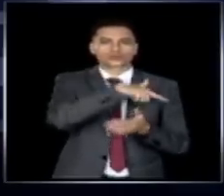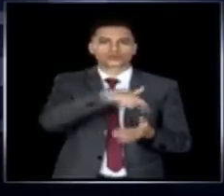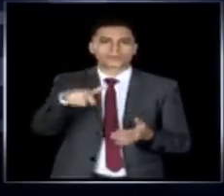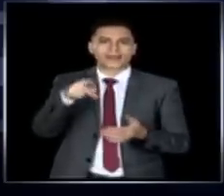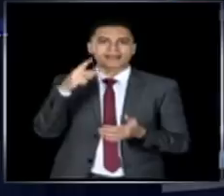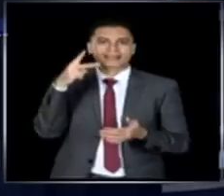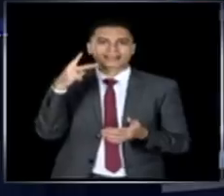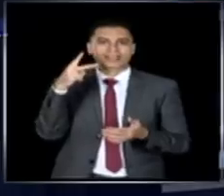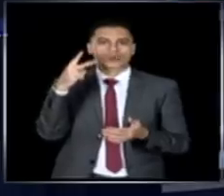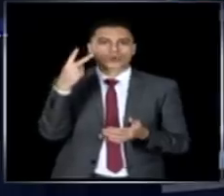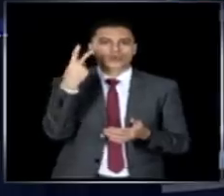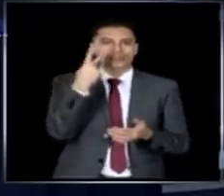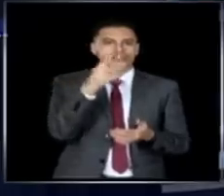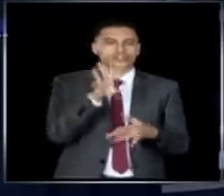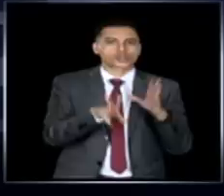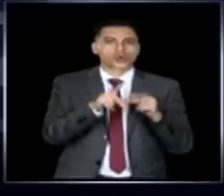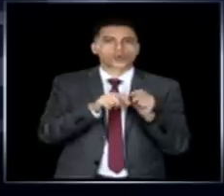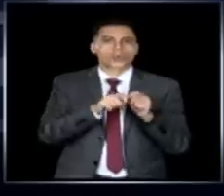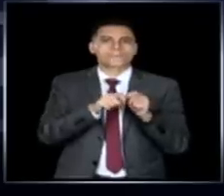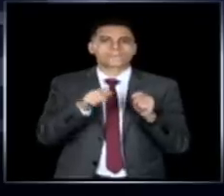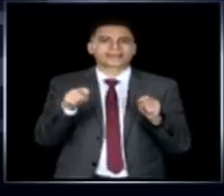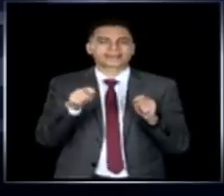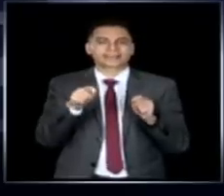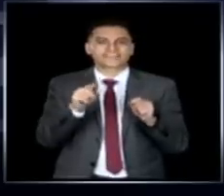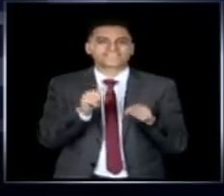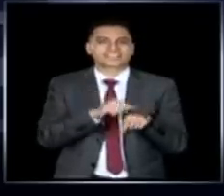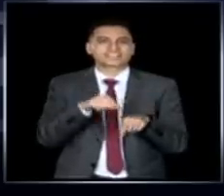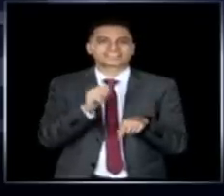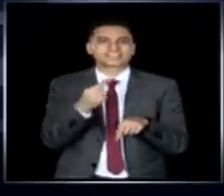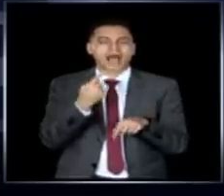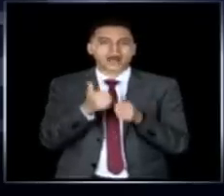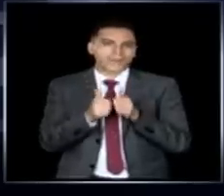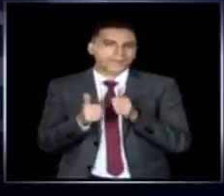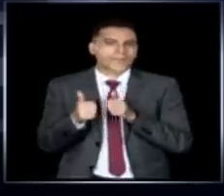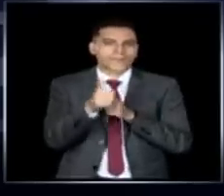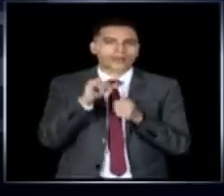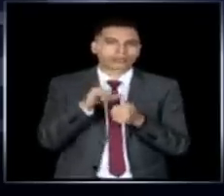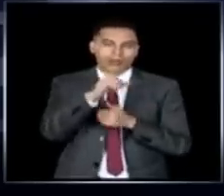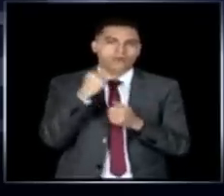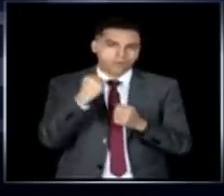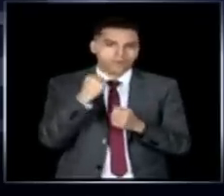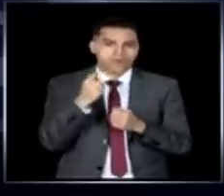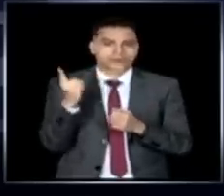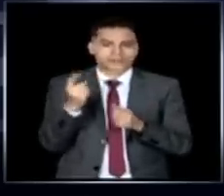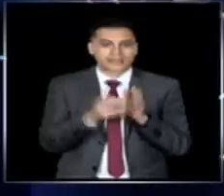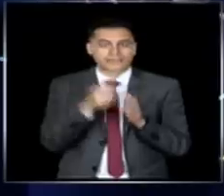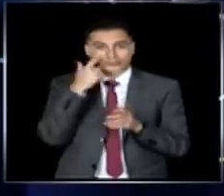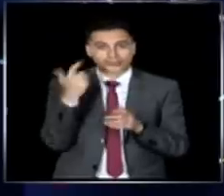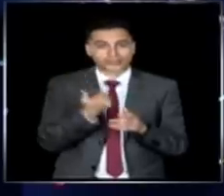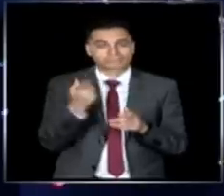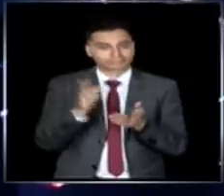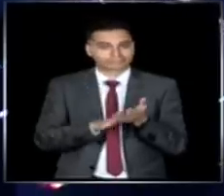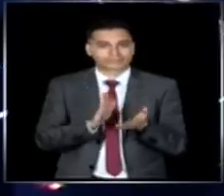622 كيلومتر في الساعة. برافو عليك يا أروى. عشانات 55 جامعة عين